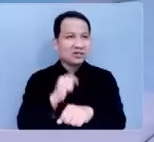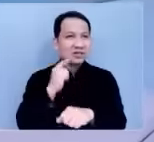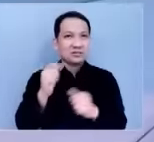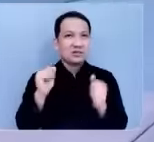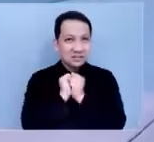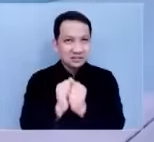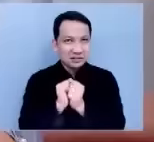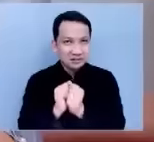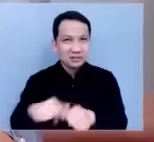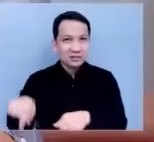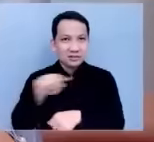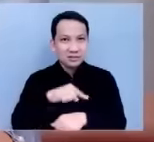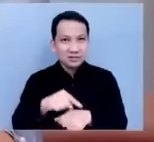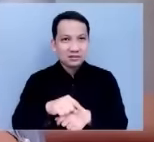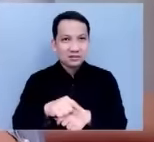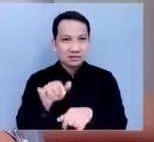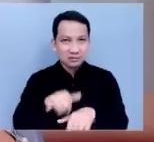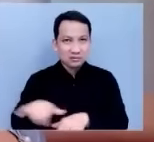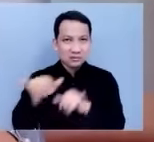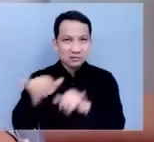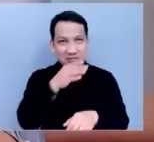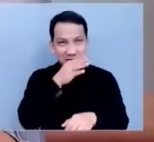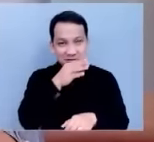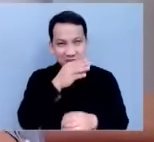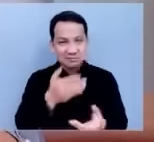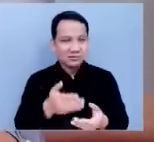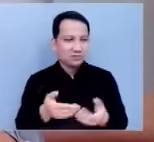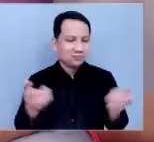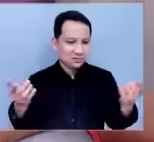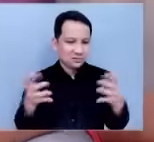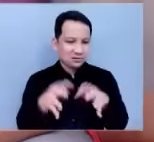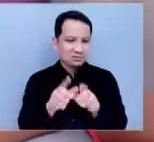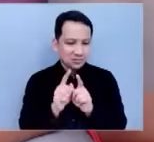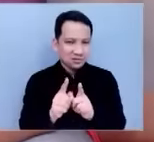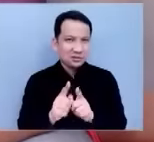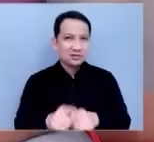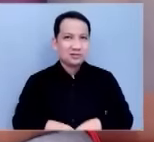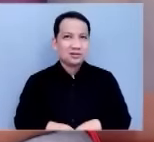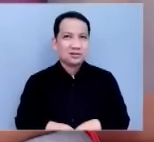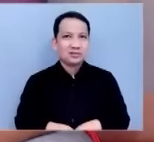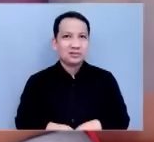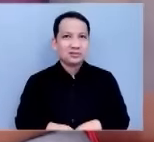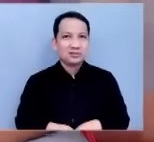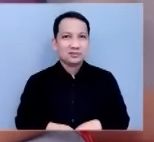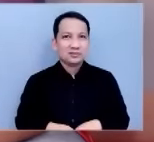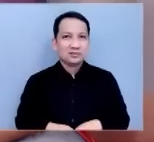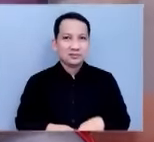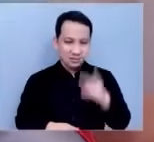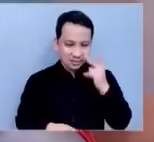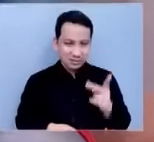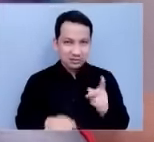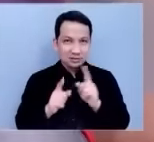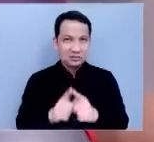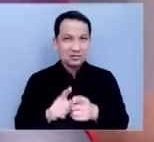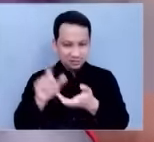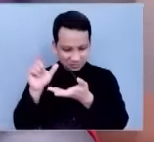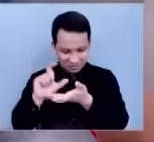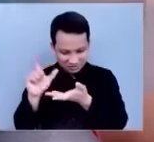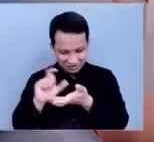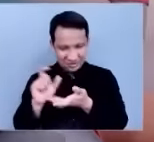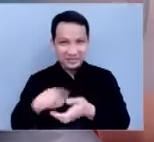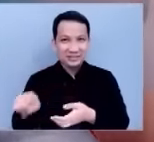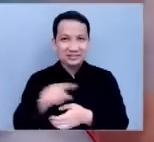sama-sama. Sabay-sabay mag-breakfast. Ganun. Minsan nga nagkita-kita kami. Akala namin may show kami. Victoria lang pala.